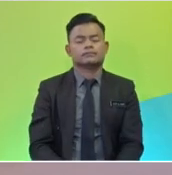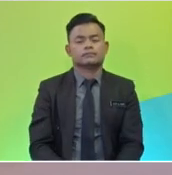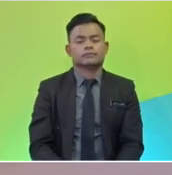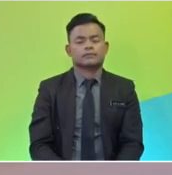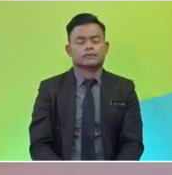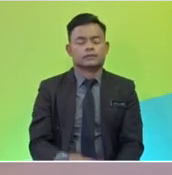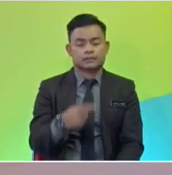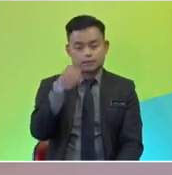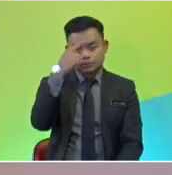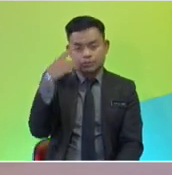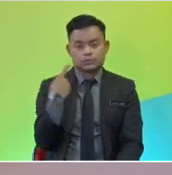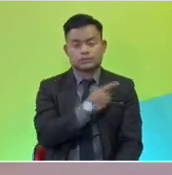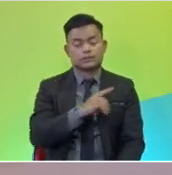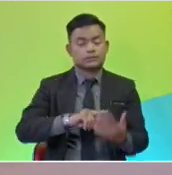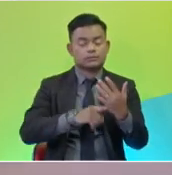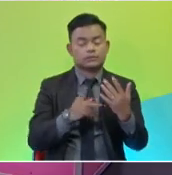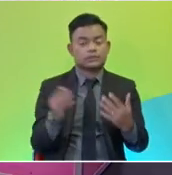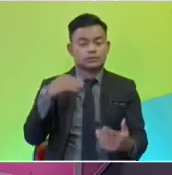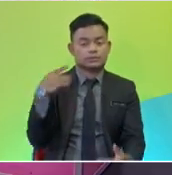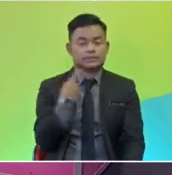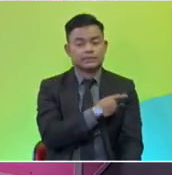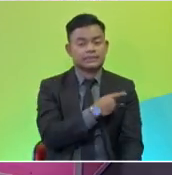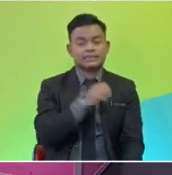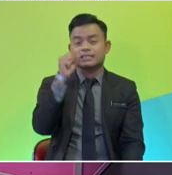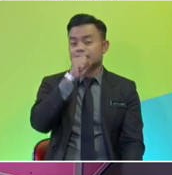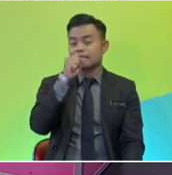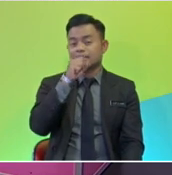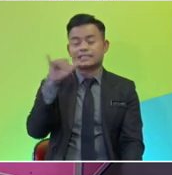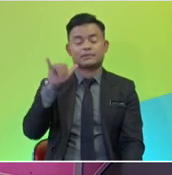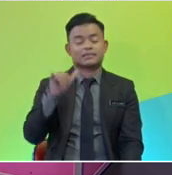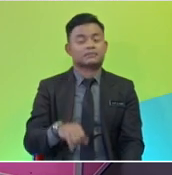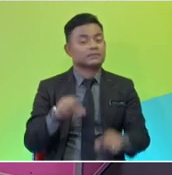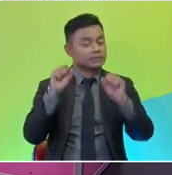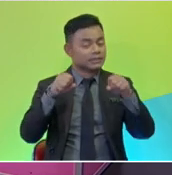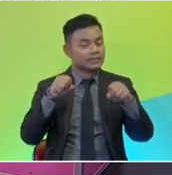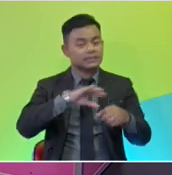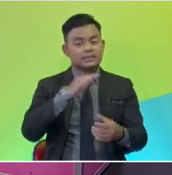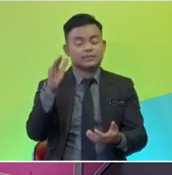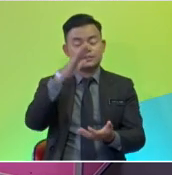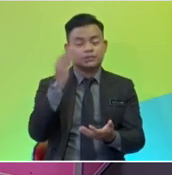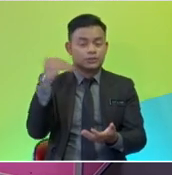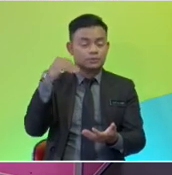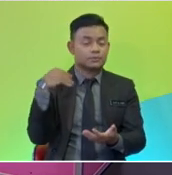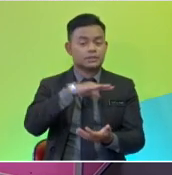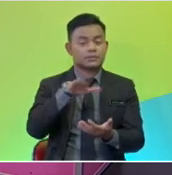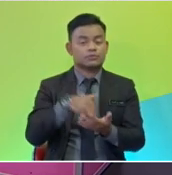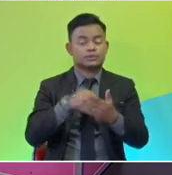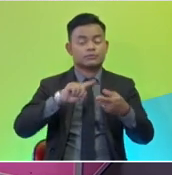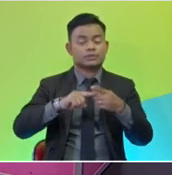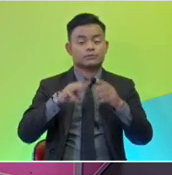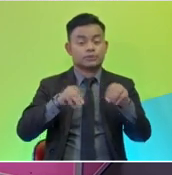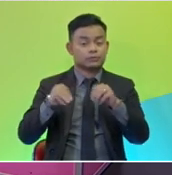sesi Kita kelas kita Jom kita nyanyi dulu boleh dan kita ajak murid-murid di rumah adik-adik di rumah untuk sama-sama dengan Cikgu dan abang